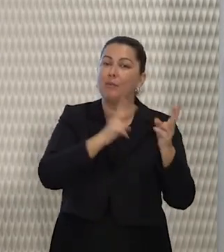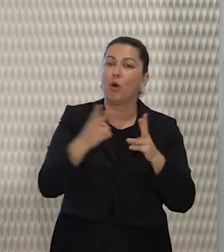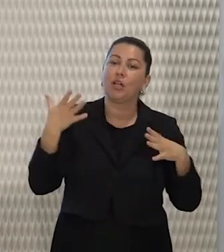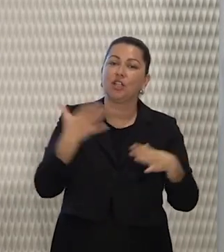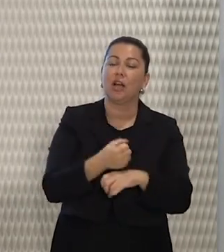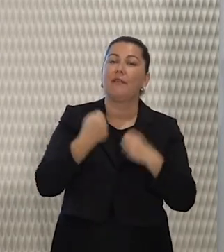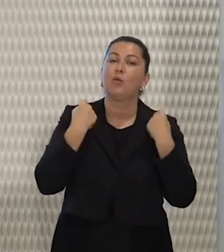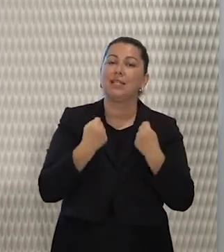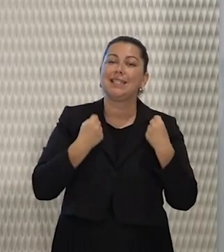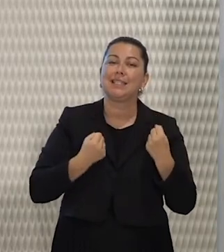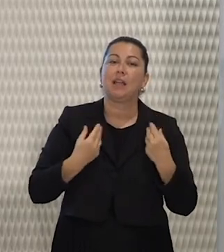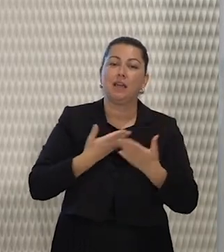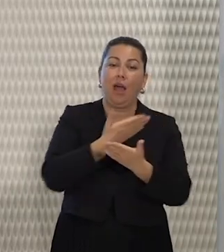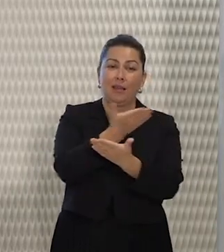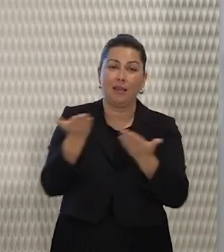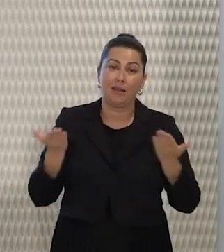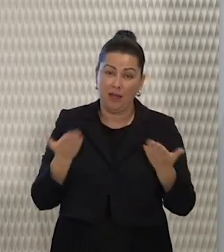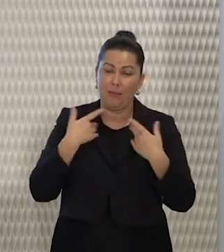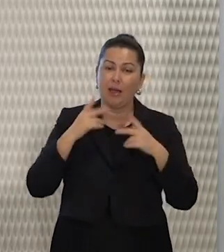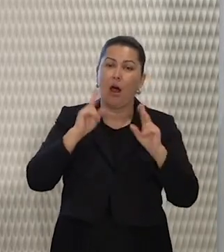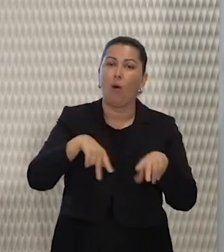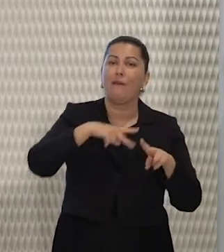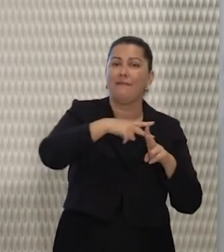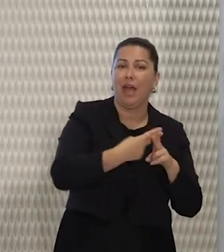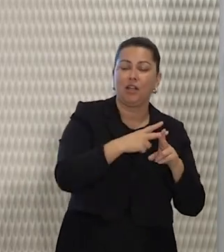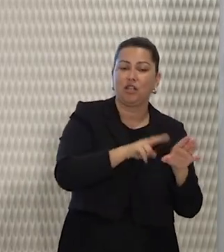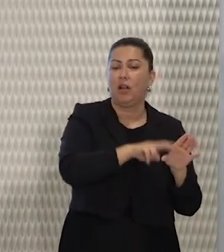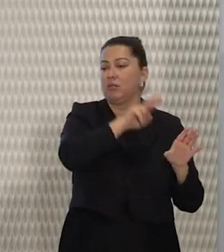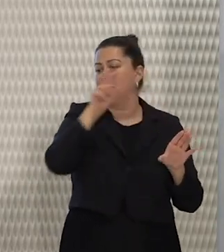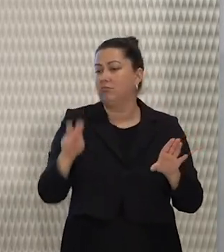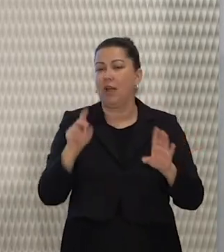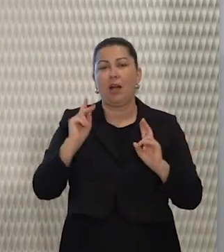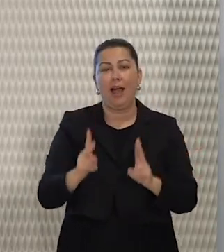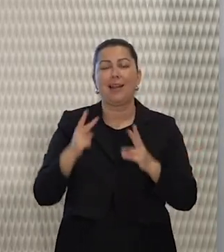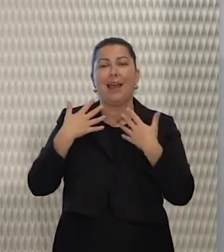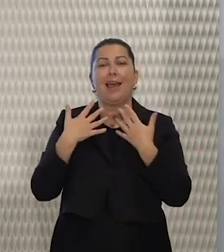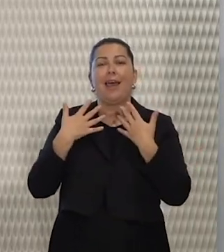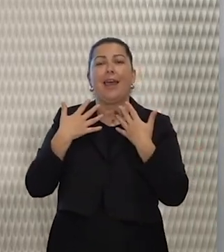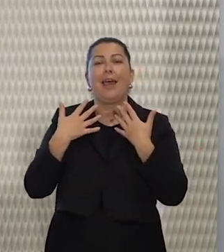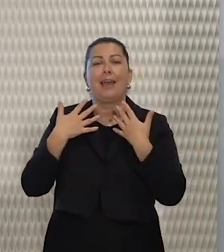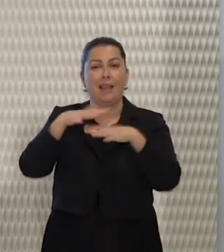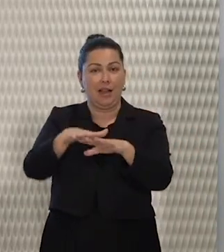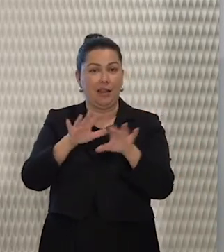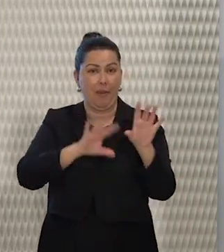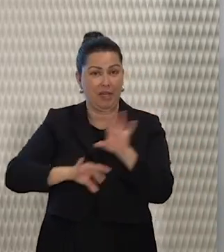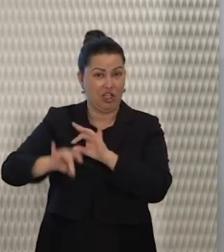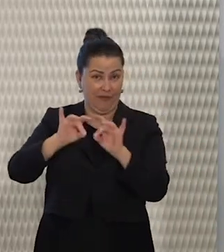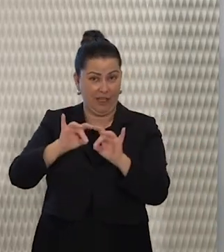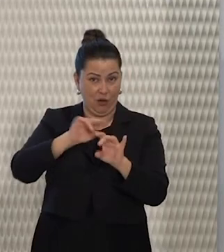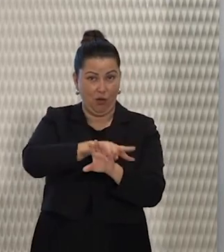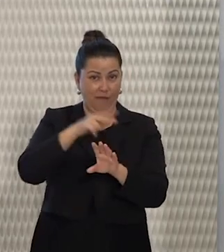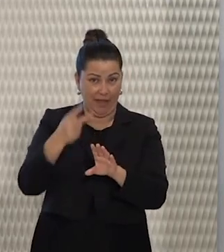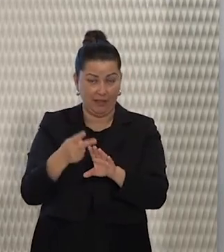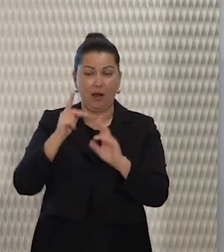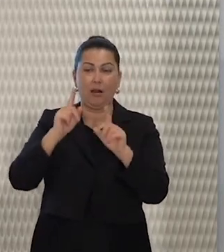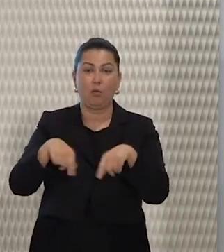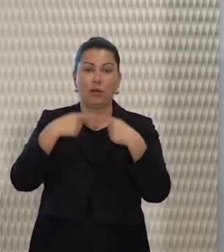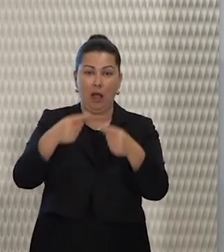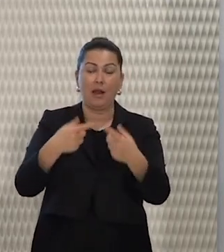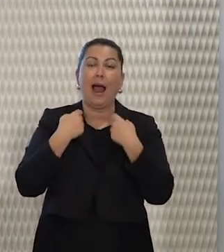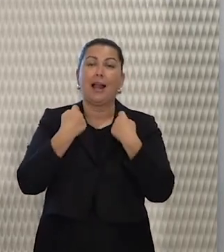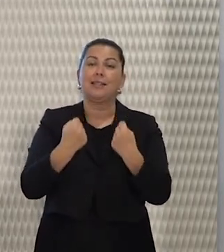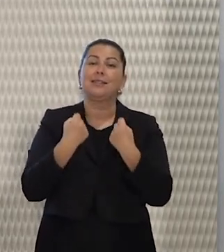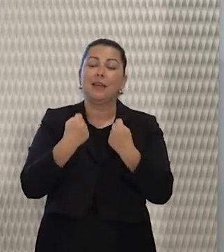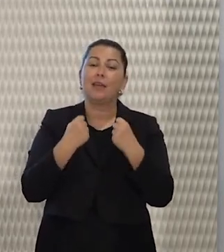die Sicherheit geben, dass du von der Werkstatt rauskommst in die integrative Beschäftigung, dass du die Sicherheit hast, dass Betroffene,